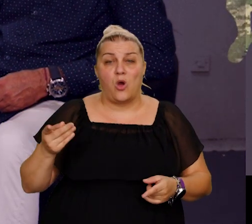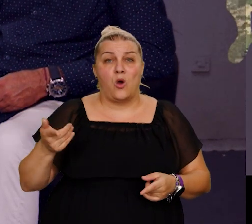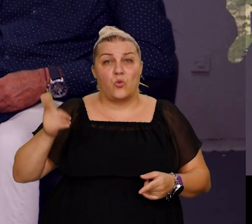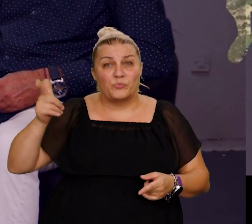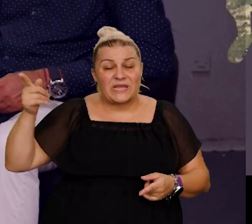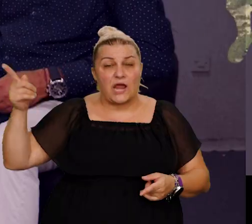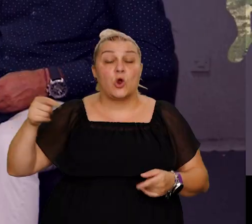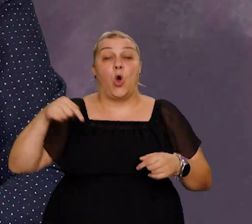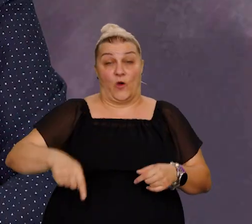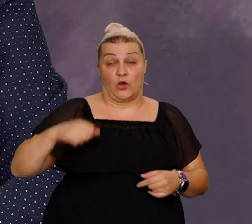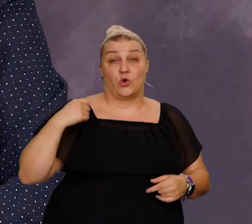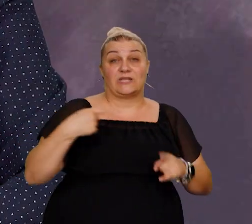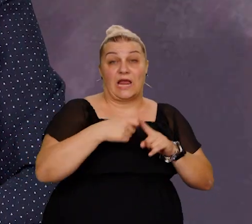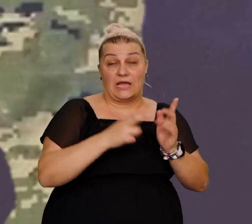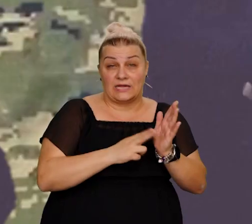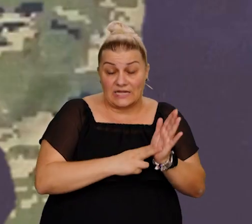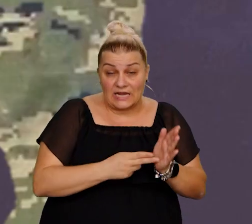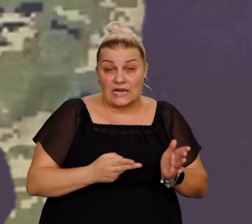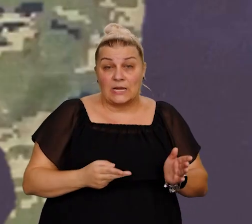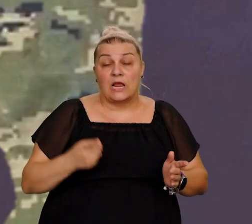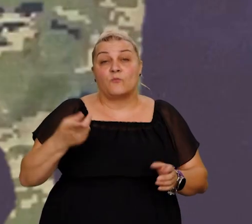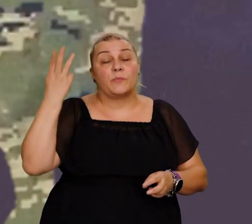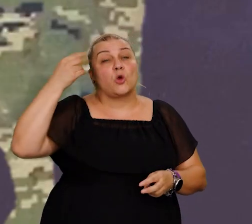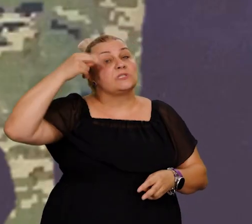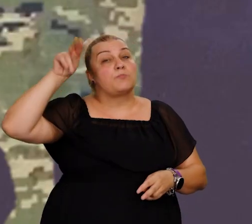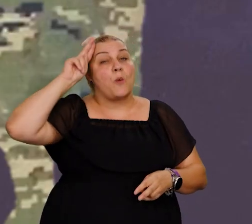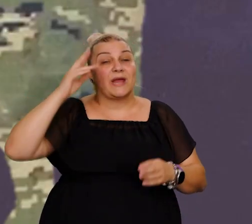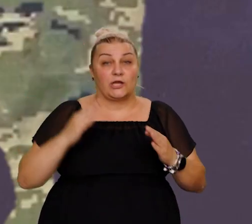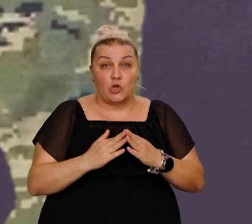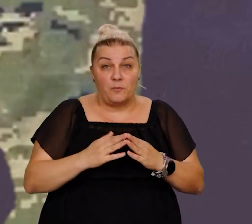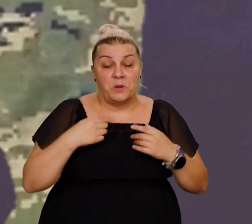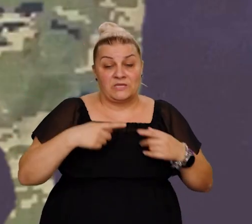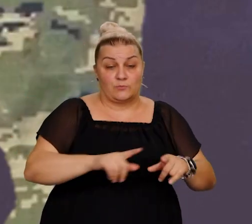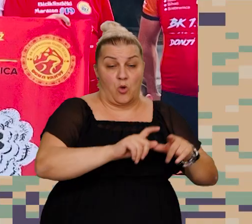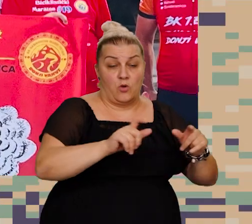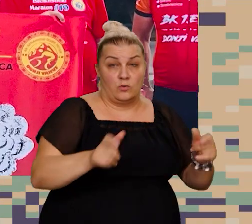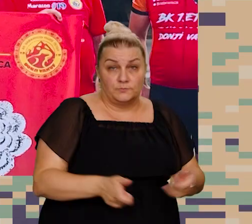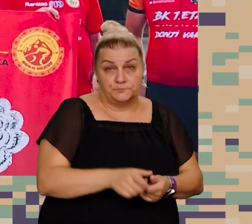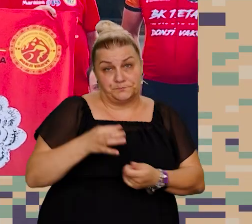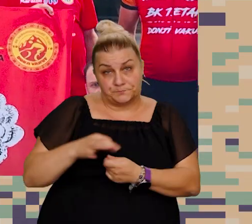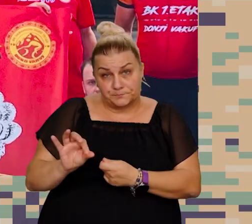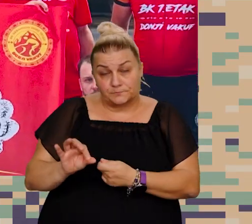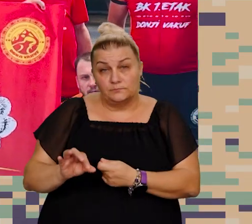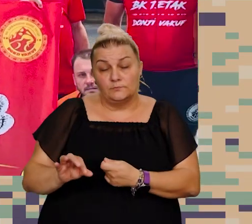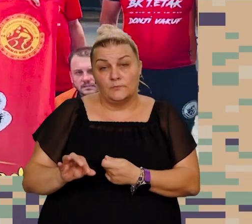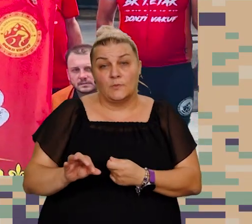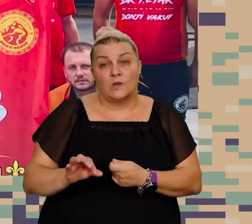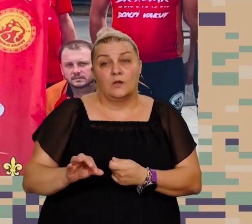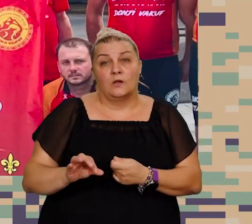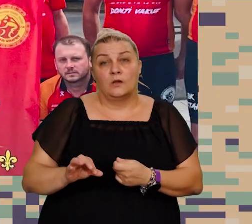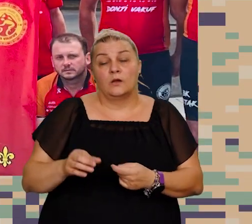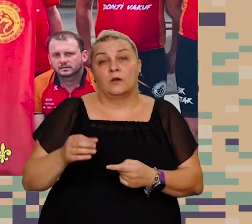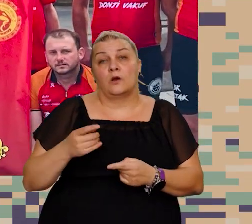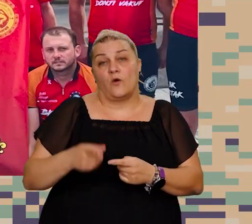Kninu? Ove godine u Kninu, da, na spomeniku domovini. Smo položili cvijeće, upalili svijeću kao